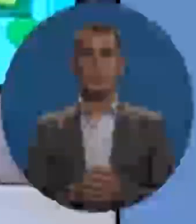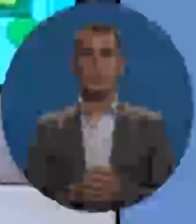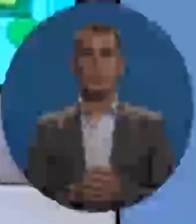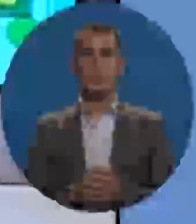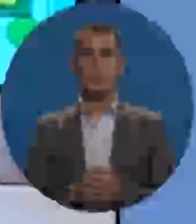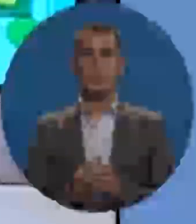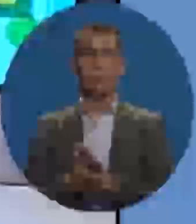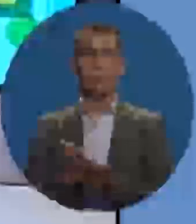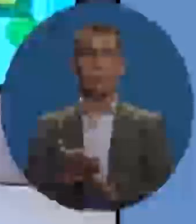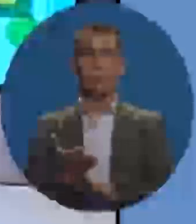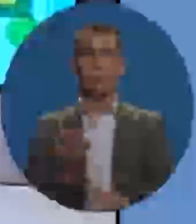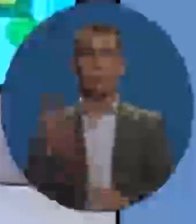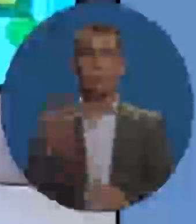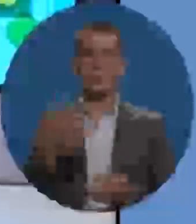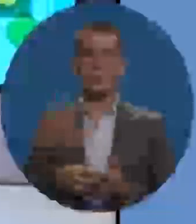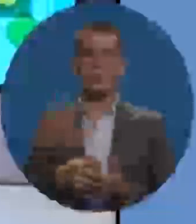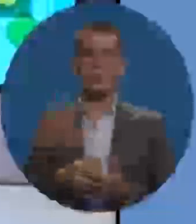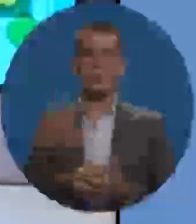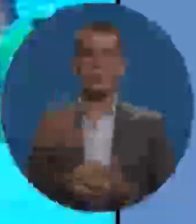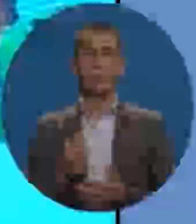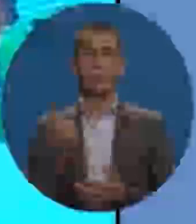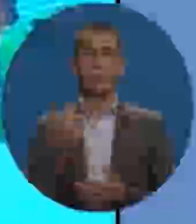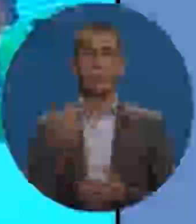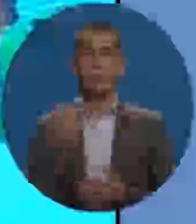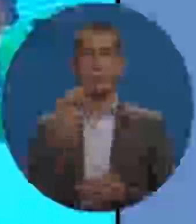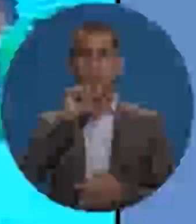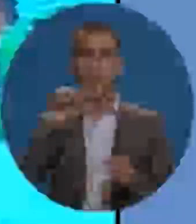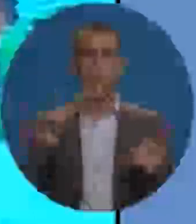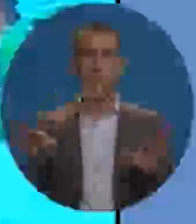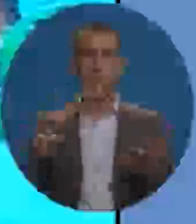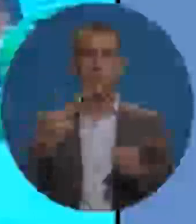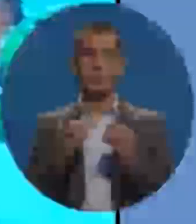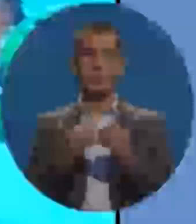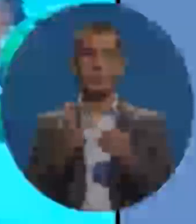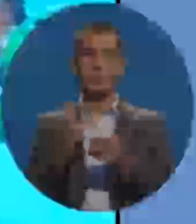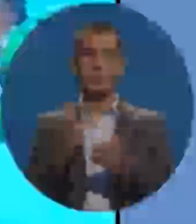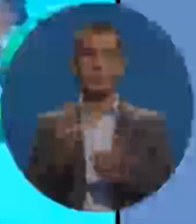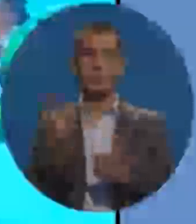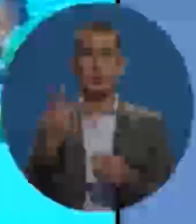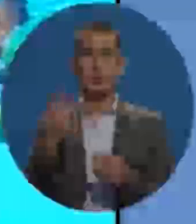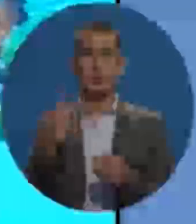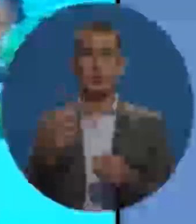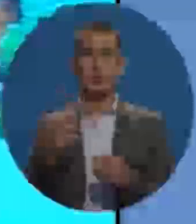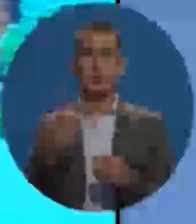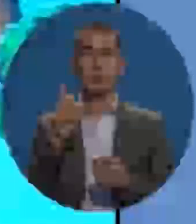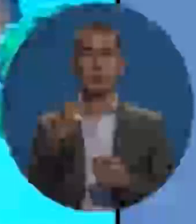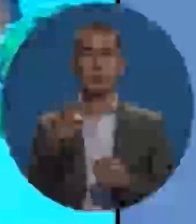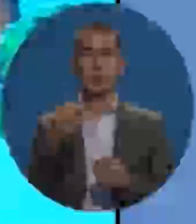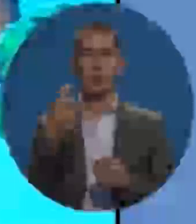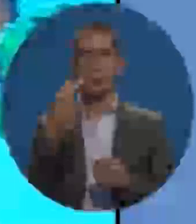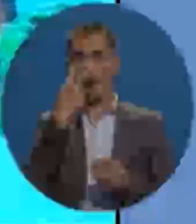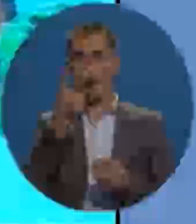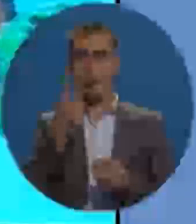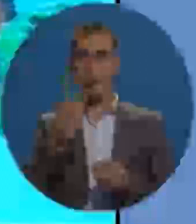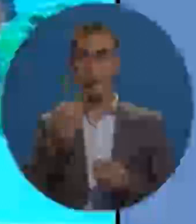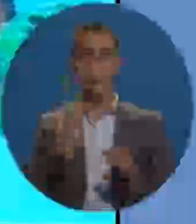Төртінші мәселе. Бір тауықтың 15, екіншісінің оған